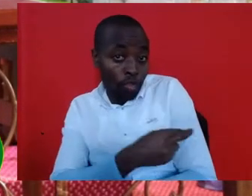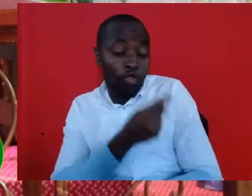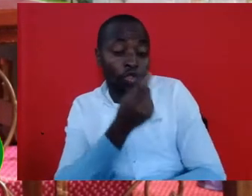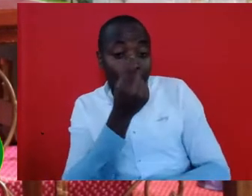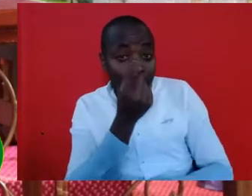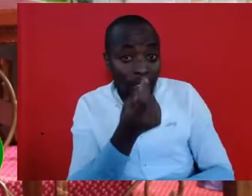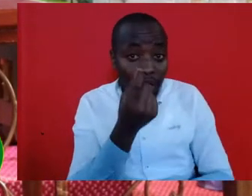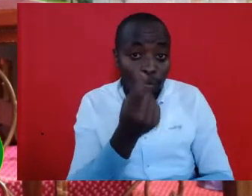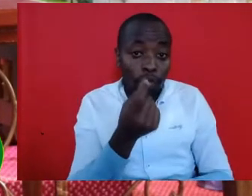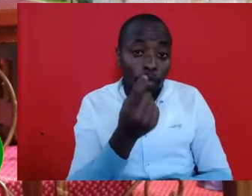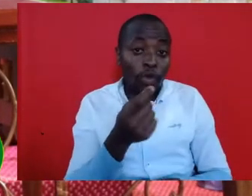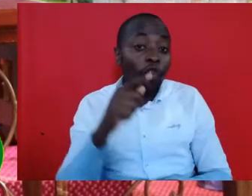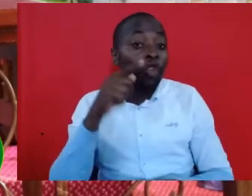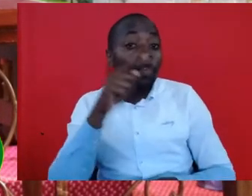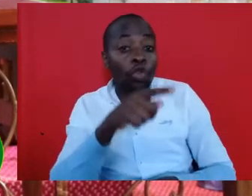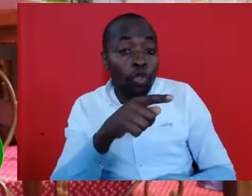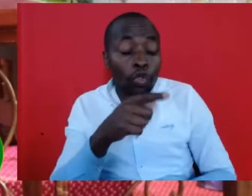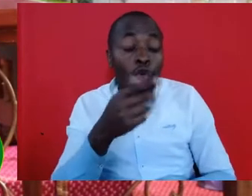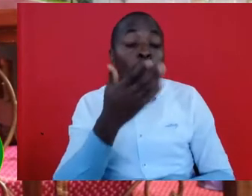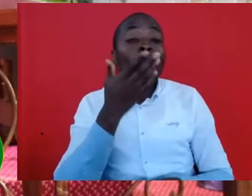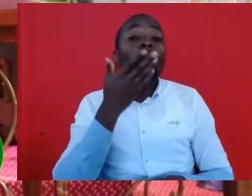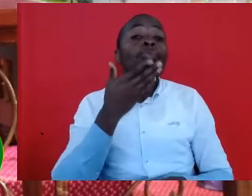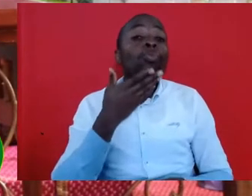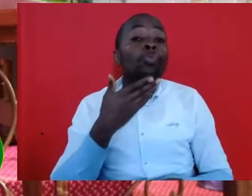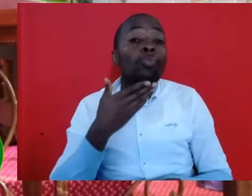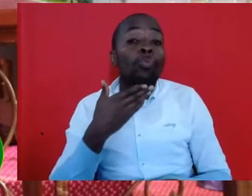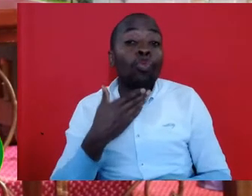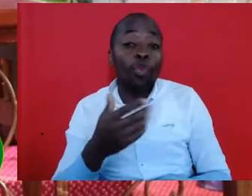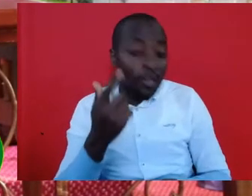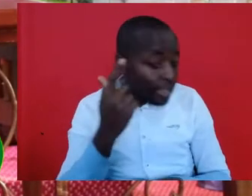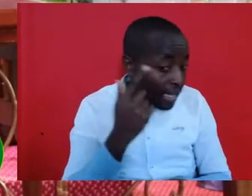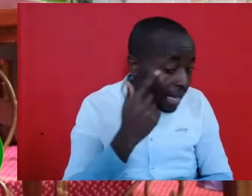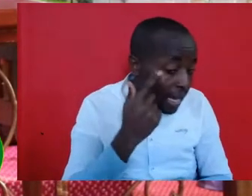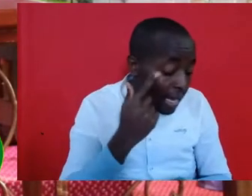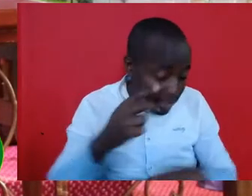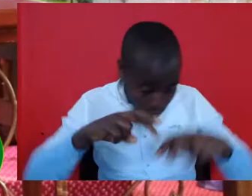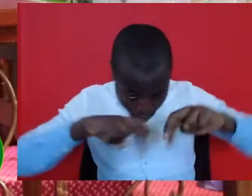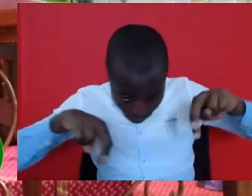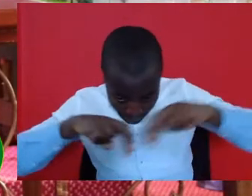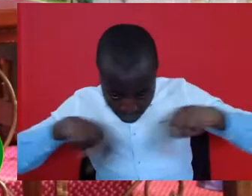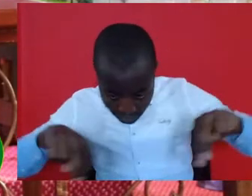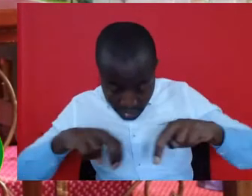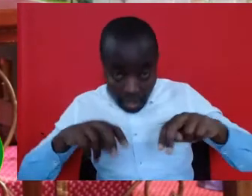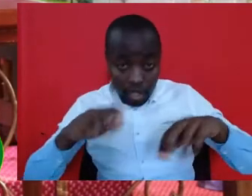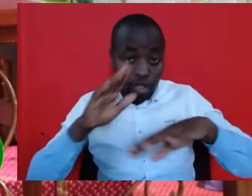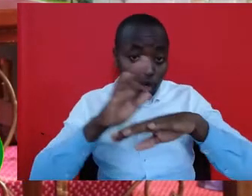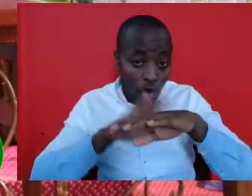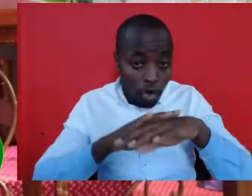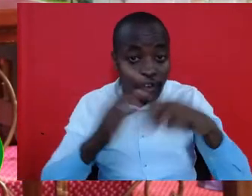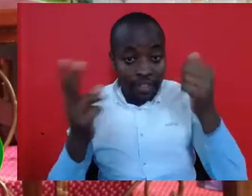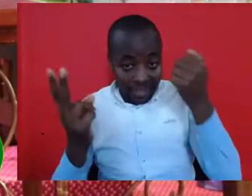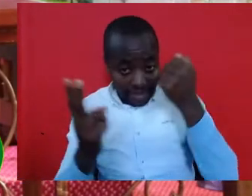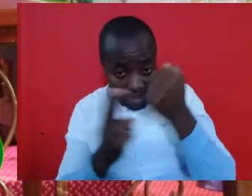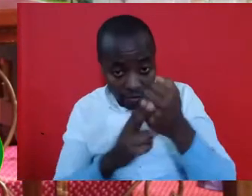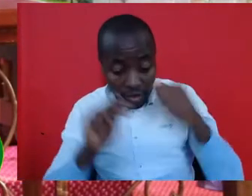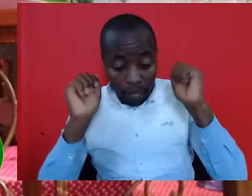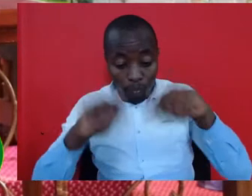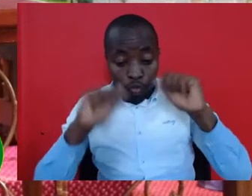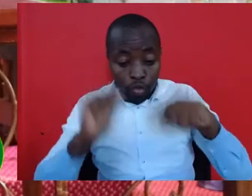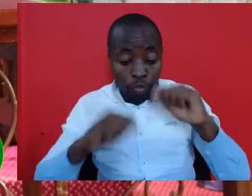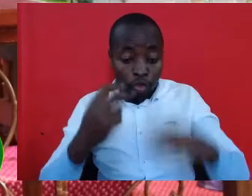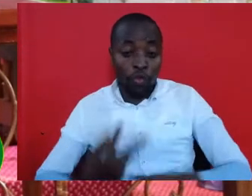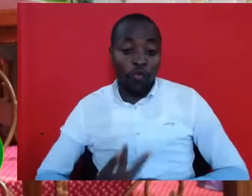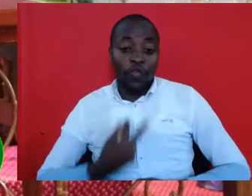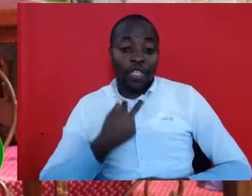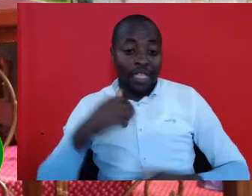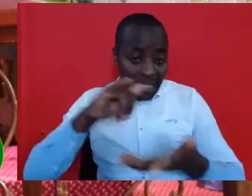wangependa kupata matibabu, tarehe 2 na tarehe 7 mwaweza kufika kule.